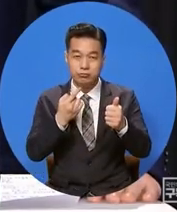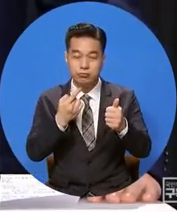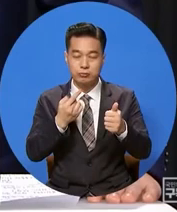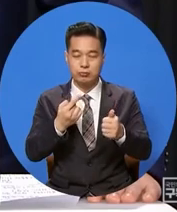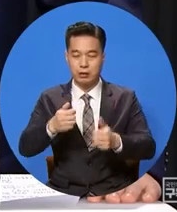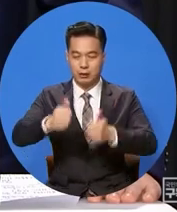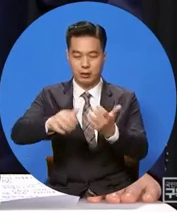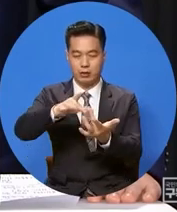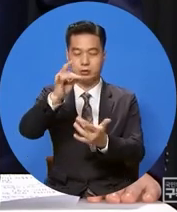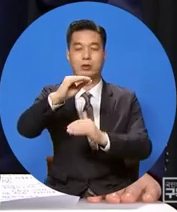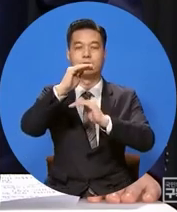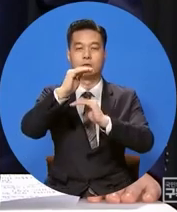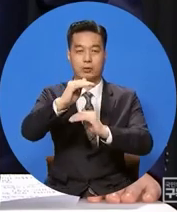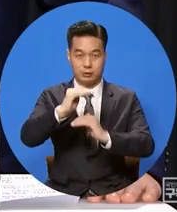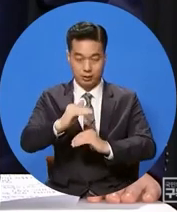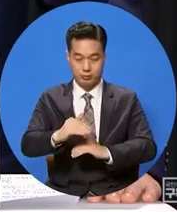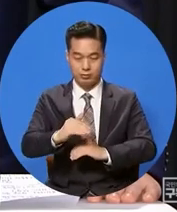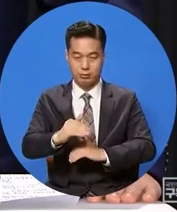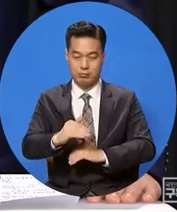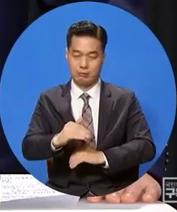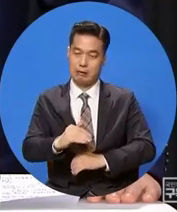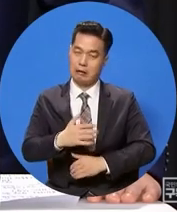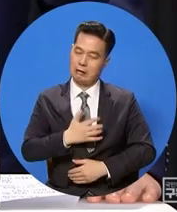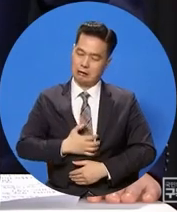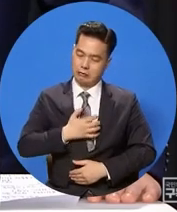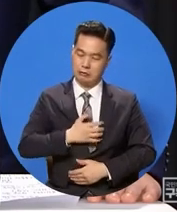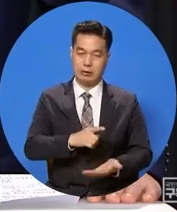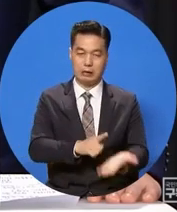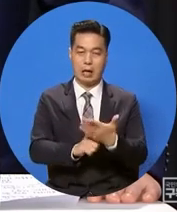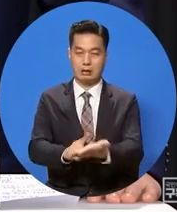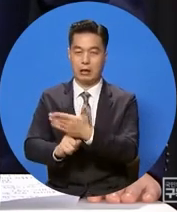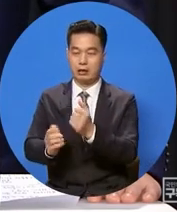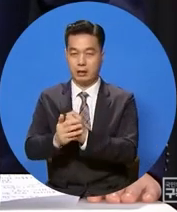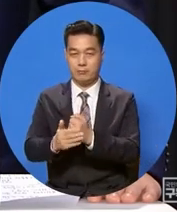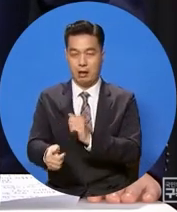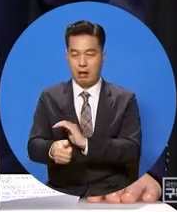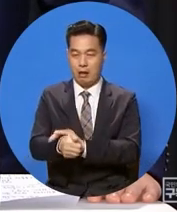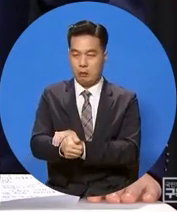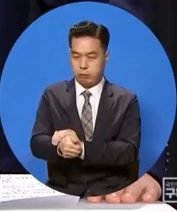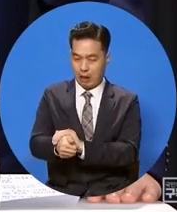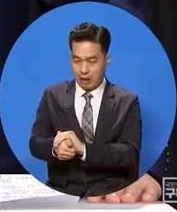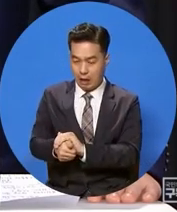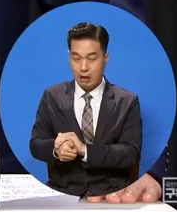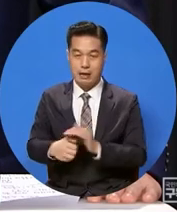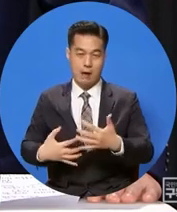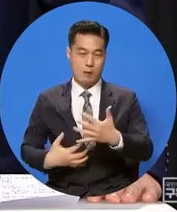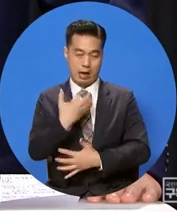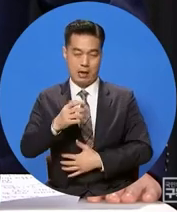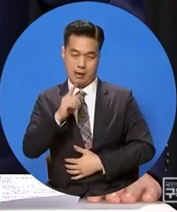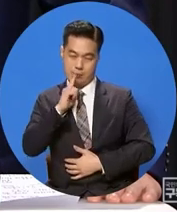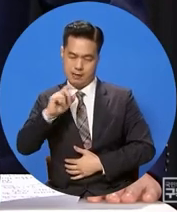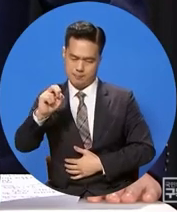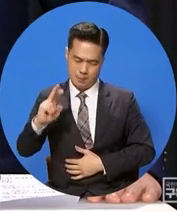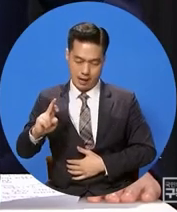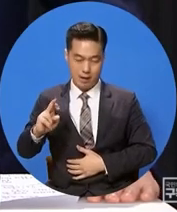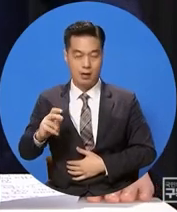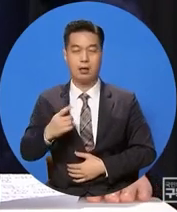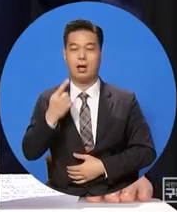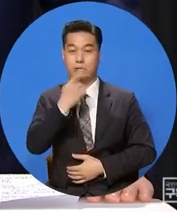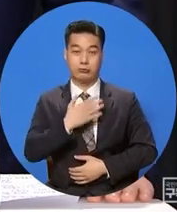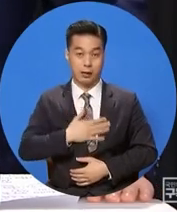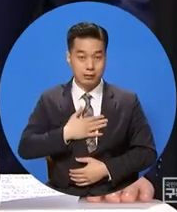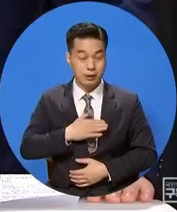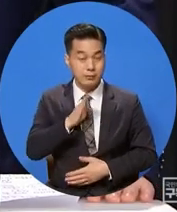경선 과정에서 문제점이 속출돼 가지고 몰리니까 홧김에 그런 말씀하신 걸로 알고